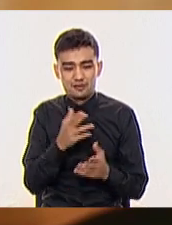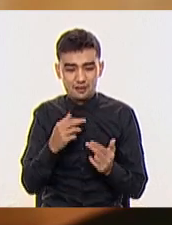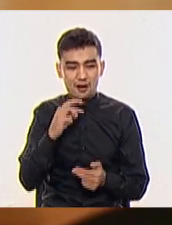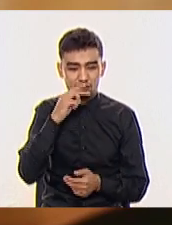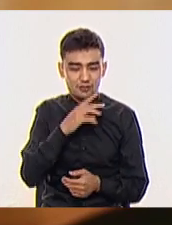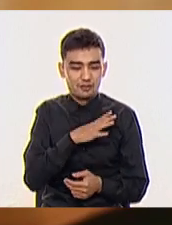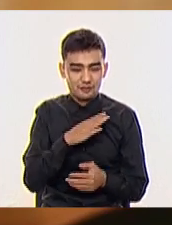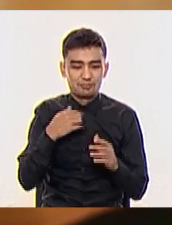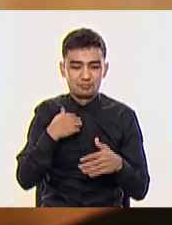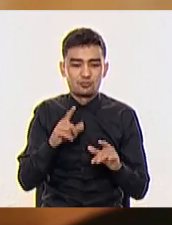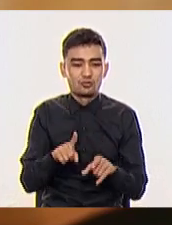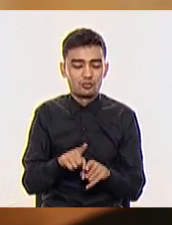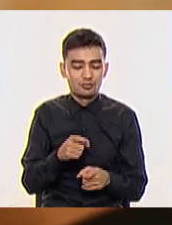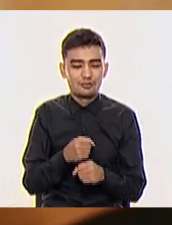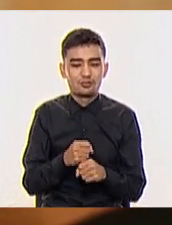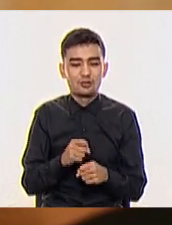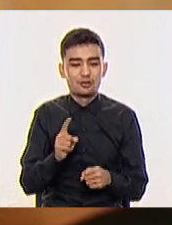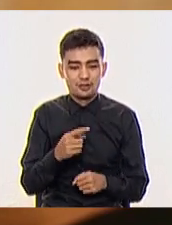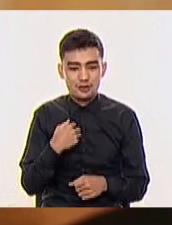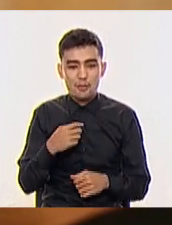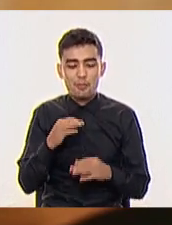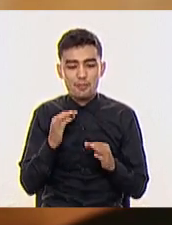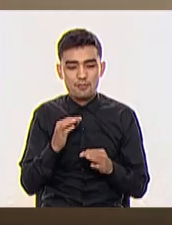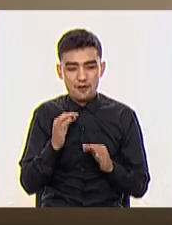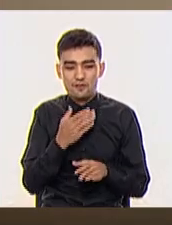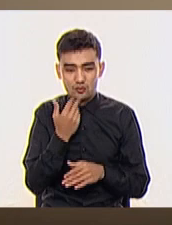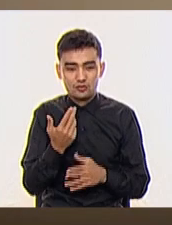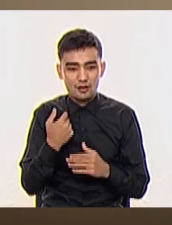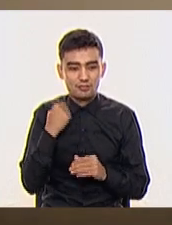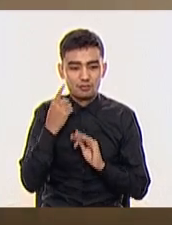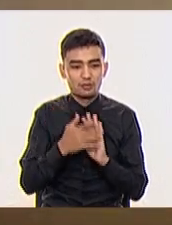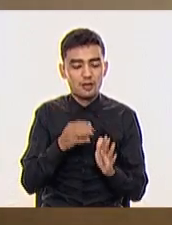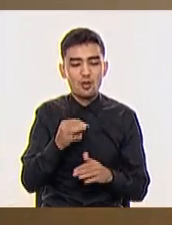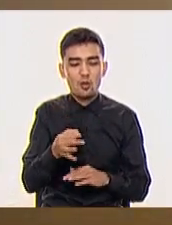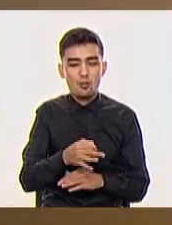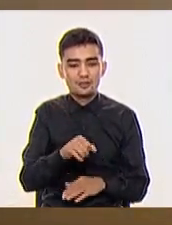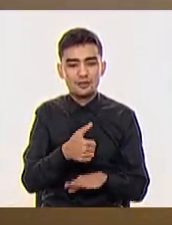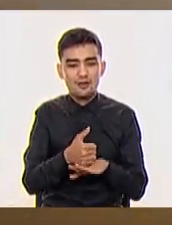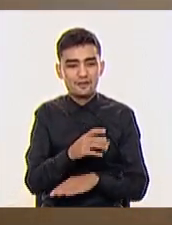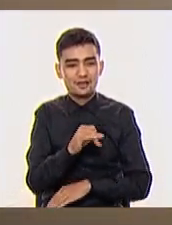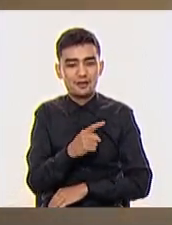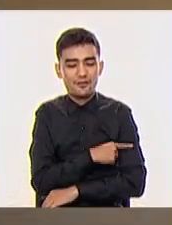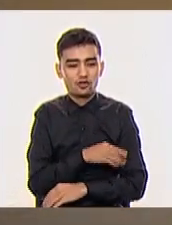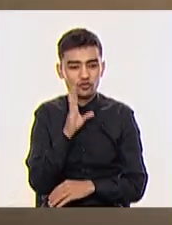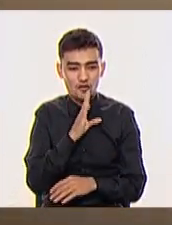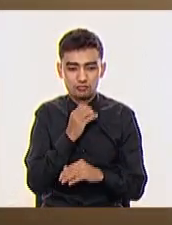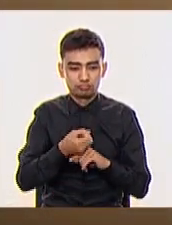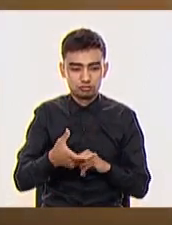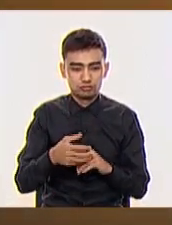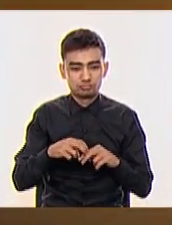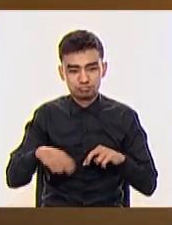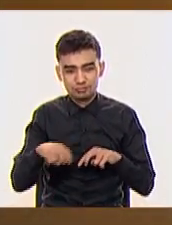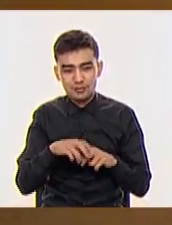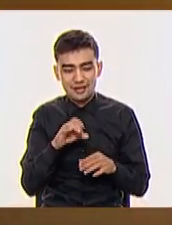енді бұл әрекетім дұрыс болмағанын мен түсінемін. Ал облыстың бас санитар дәрігері әйелдердің ауызашарға дастархан